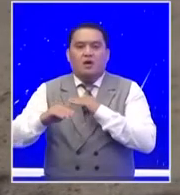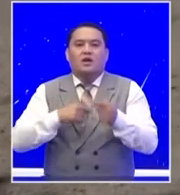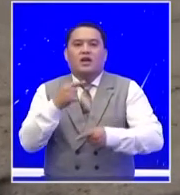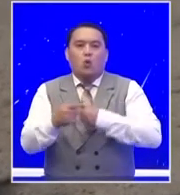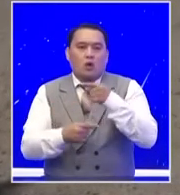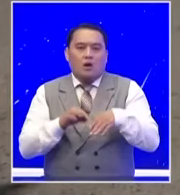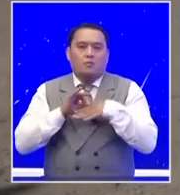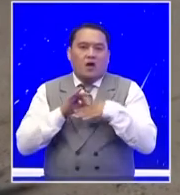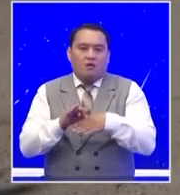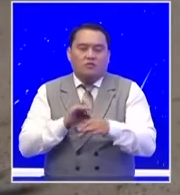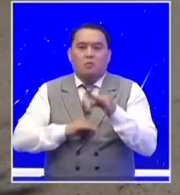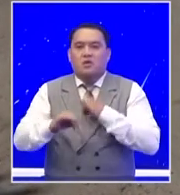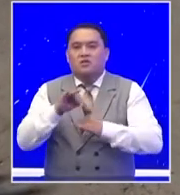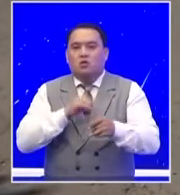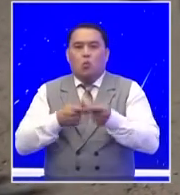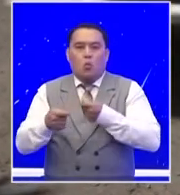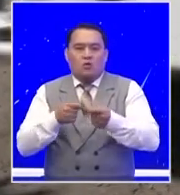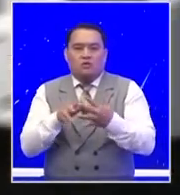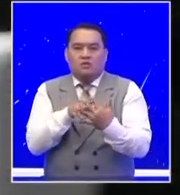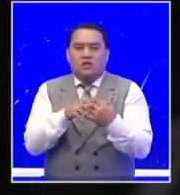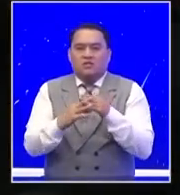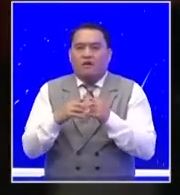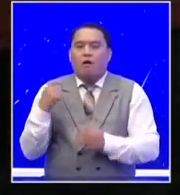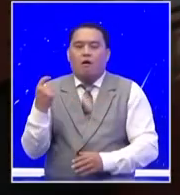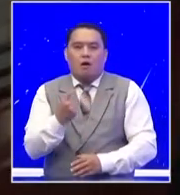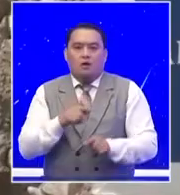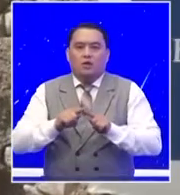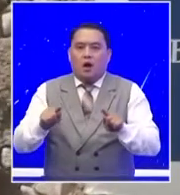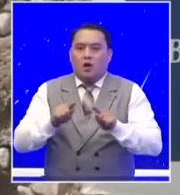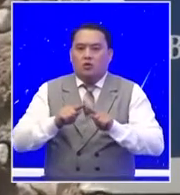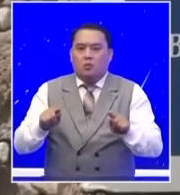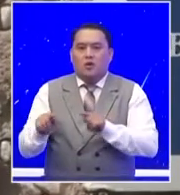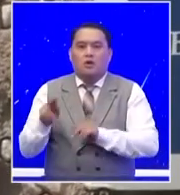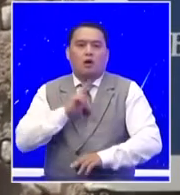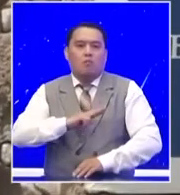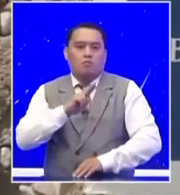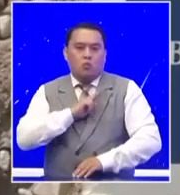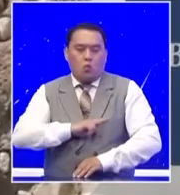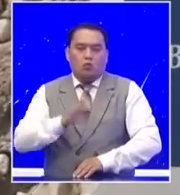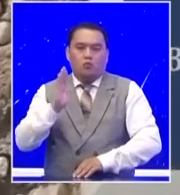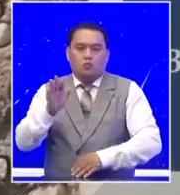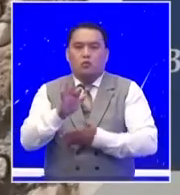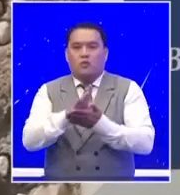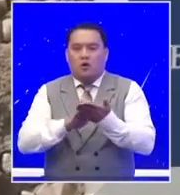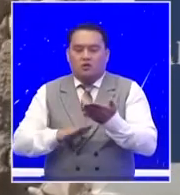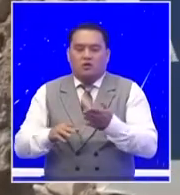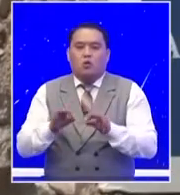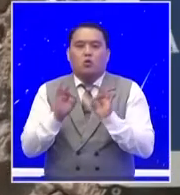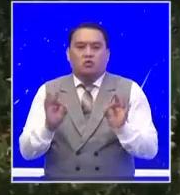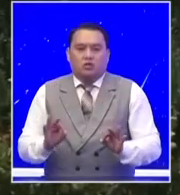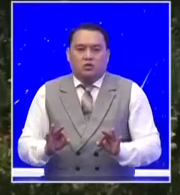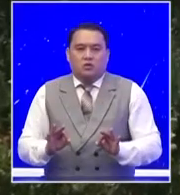регулярно проводятся беседы с руководителями крестьянских хозяйств. Агитационно-профилактическая работа в районе будет продолжена и в осенний